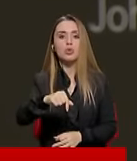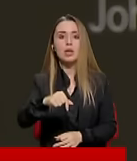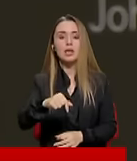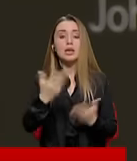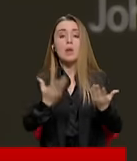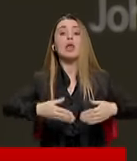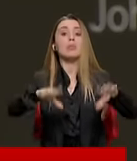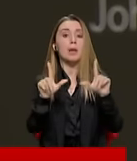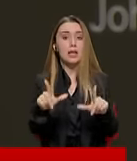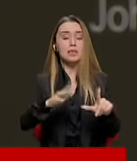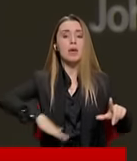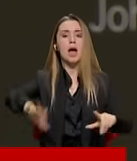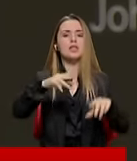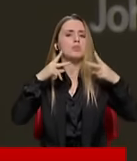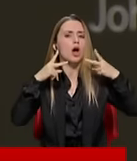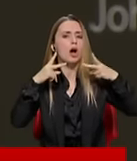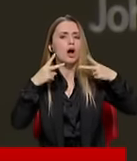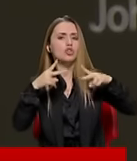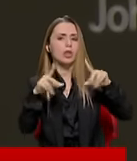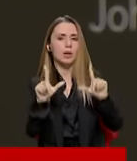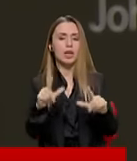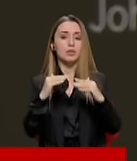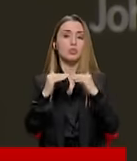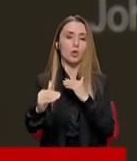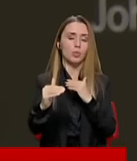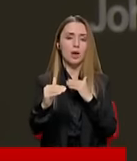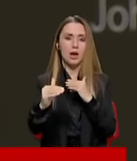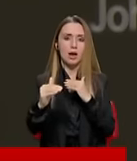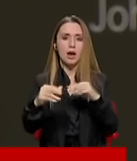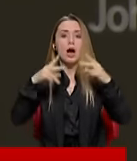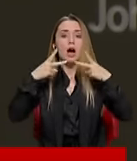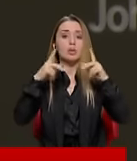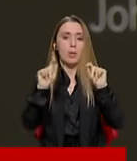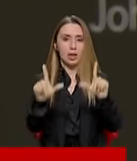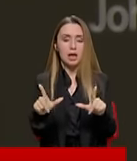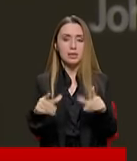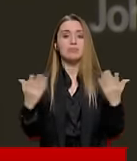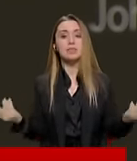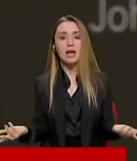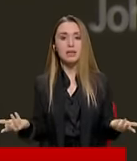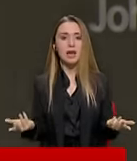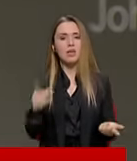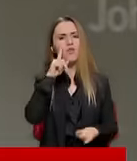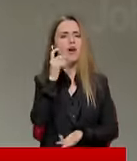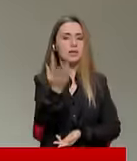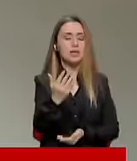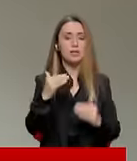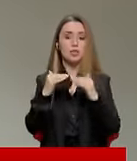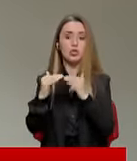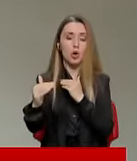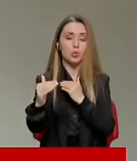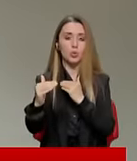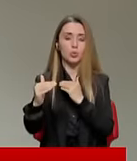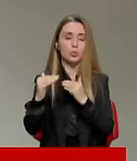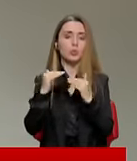kanıksamam her şeyimizi açık bir şekilde kamuoyunun önüne Eee koymamız lazım zaten farkındaysanız kamu önünde